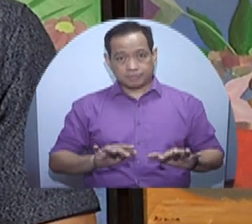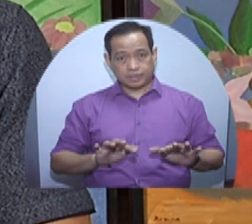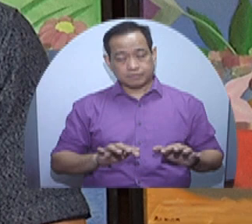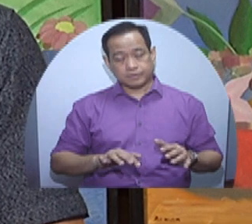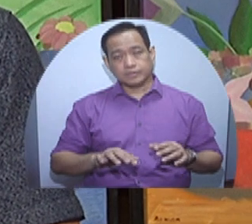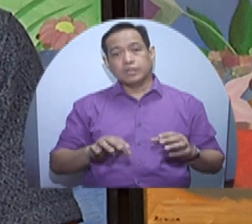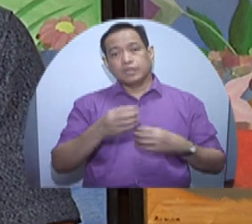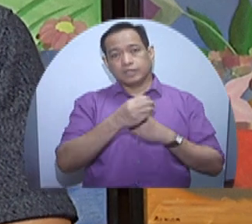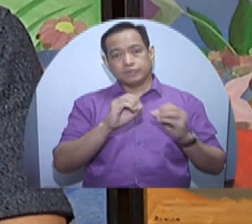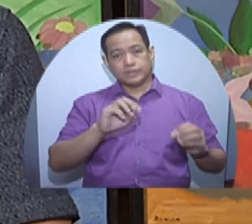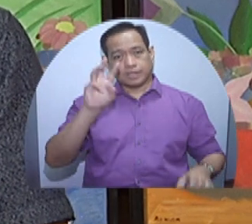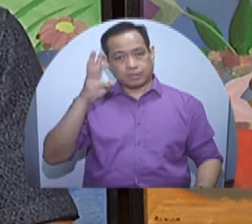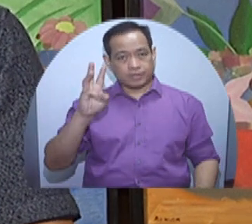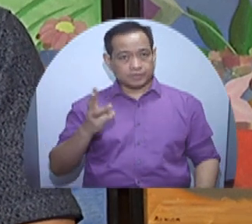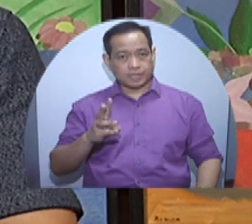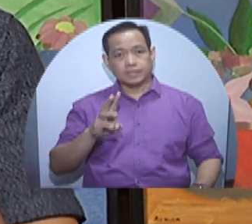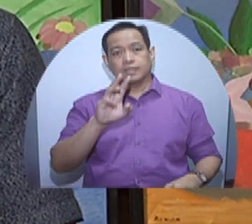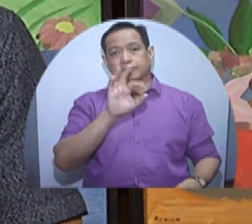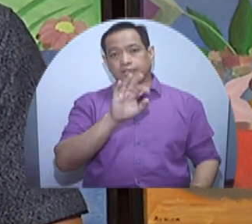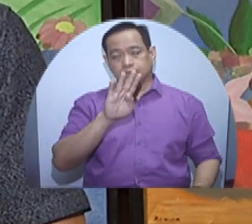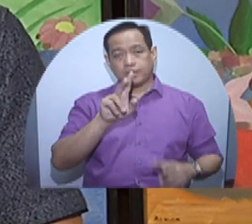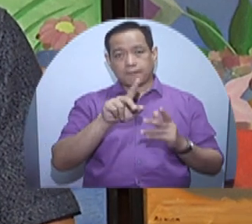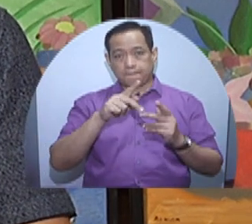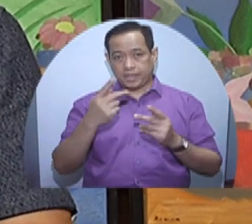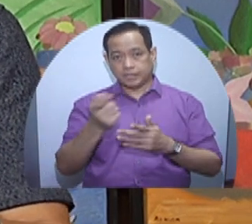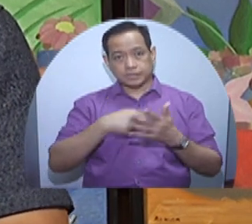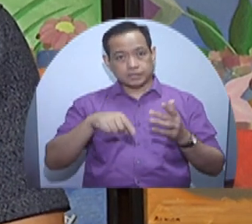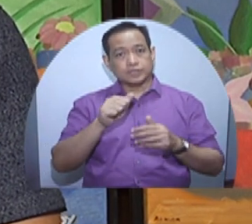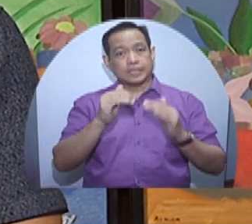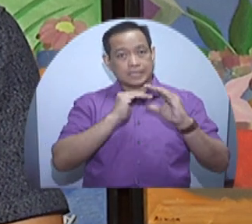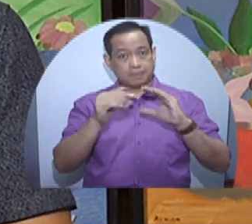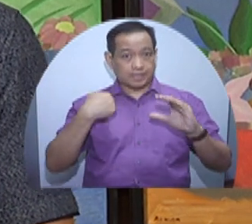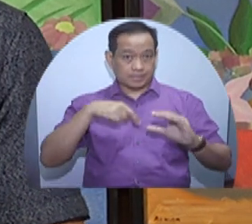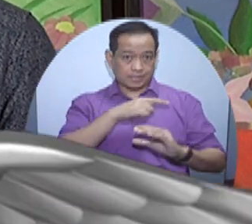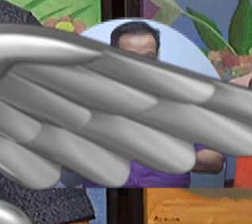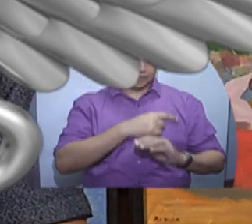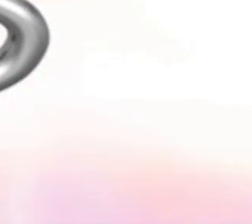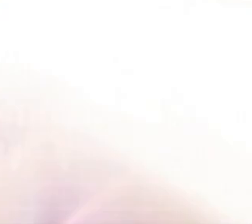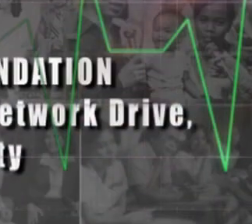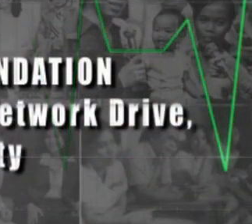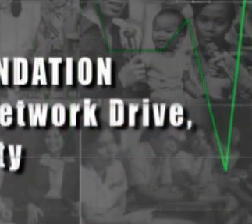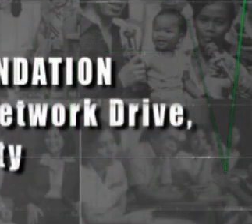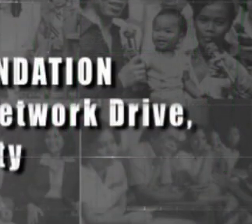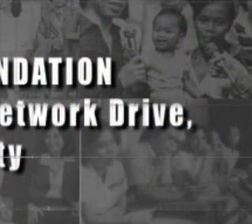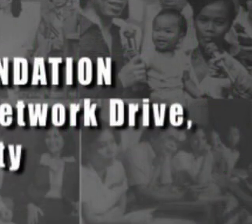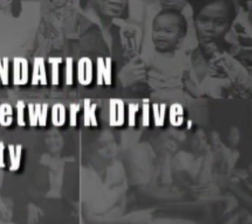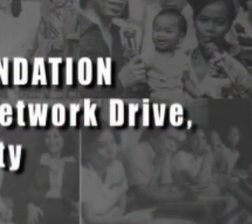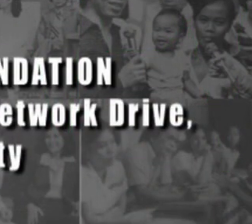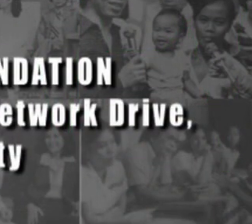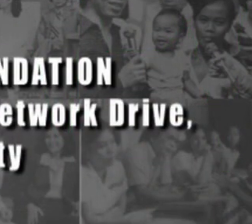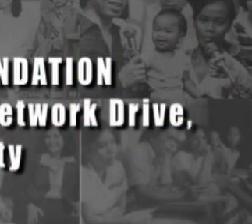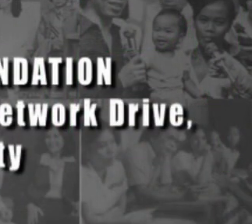aming online platforms, official website, Facebook page, at pwede rin kaming ma-email. Ang Kapwa